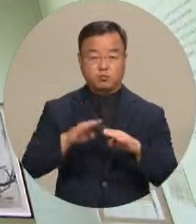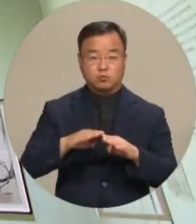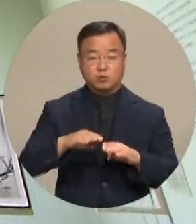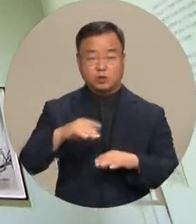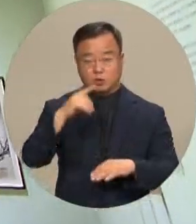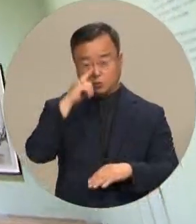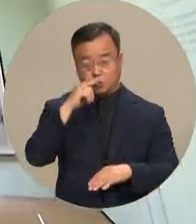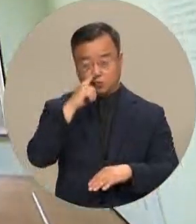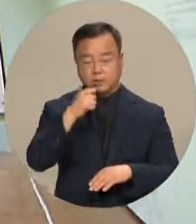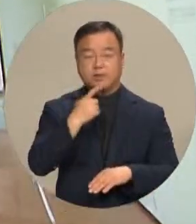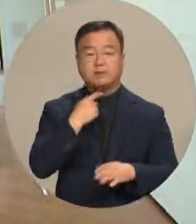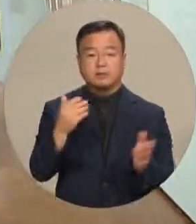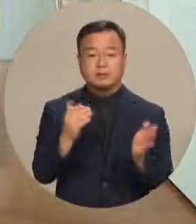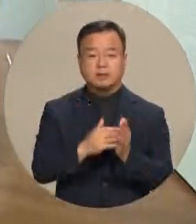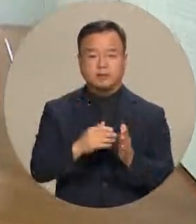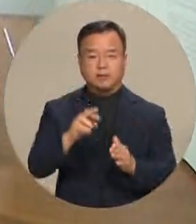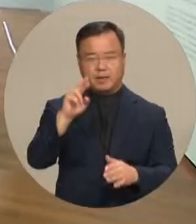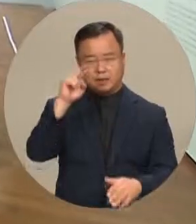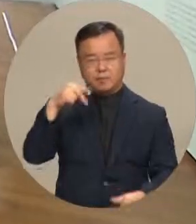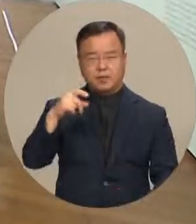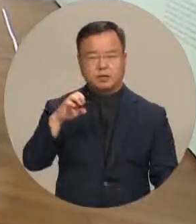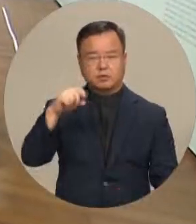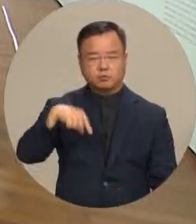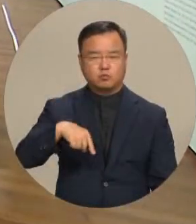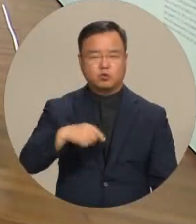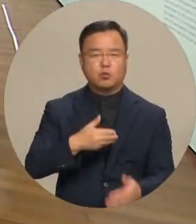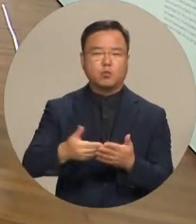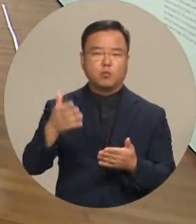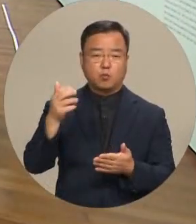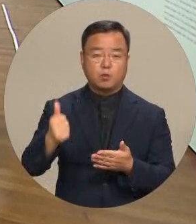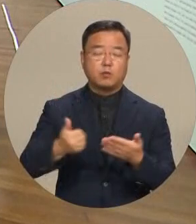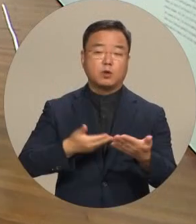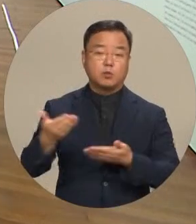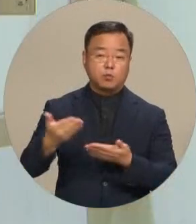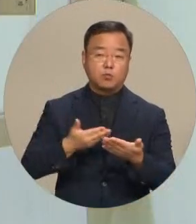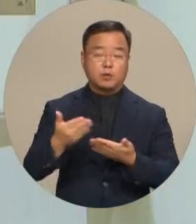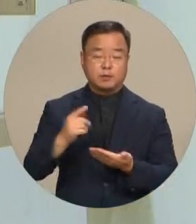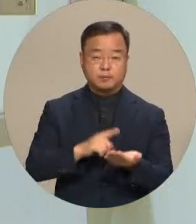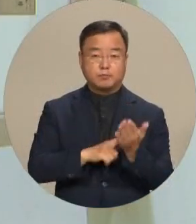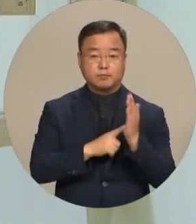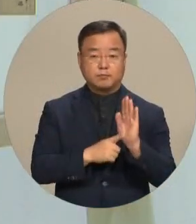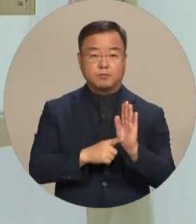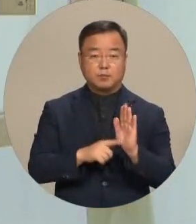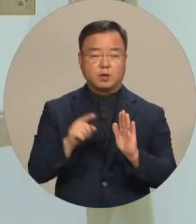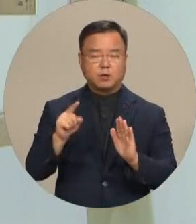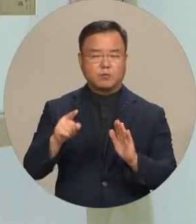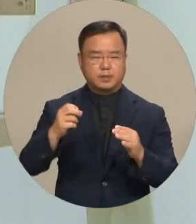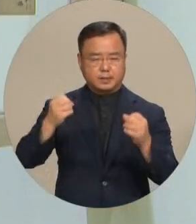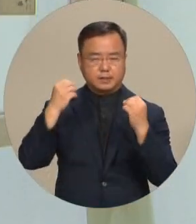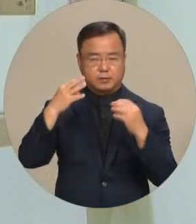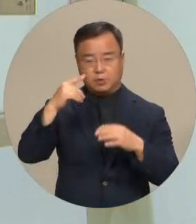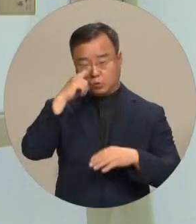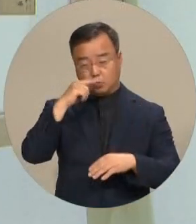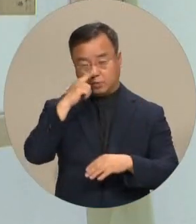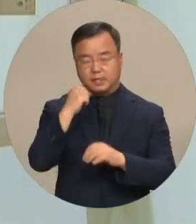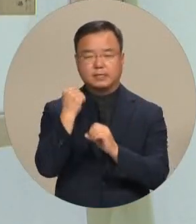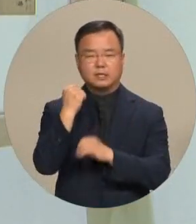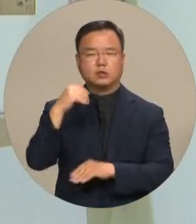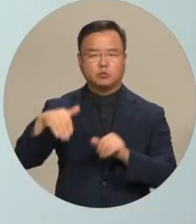6대 거장, 박승무 화백과의 생전 교류 사실을 밝혀내며 고암 예술의 동양적 기반을